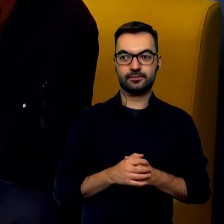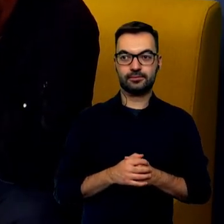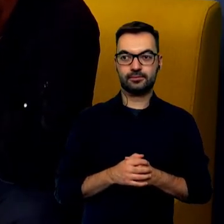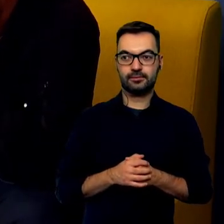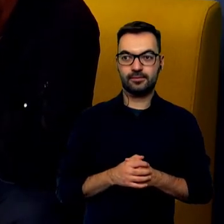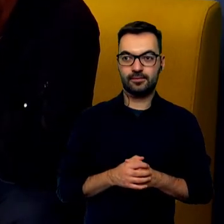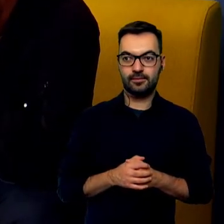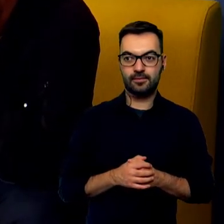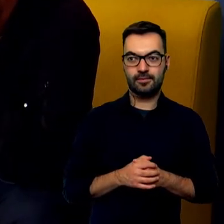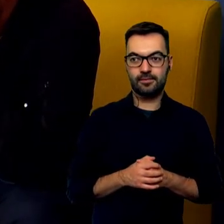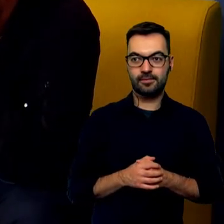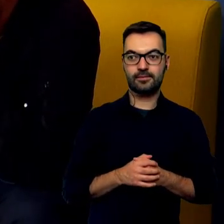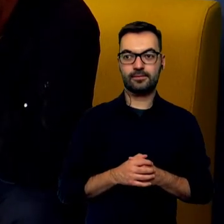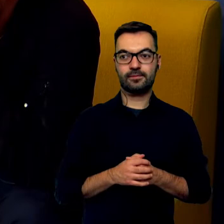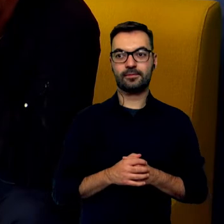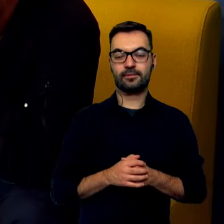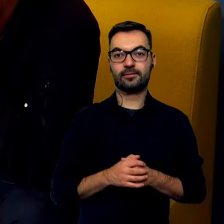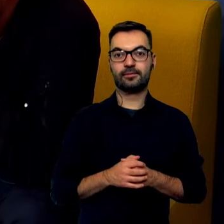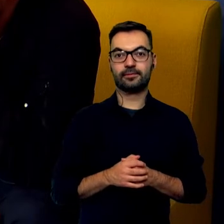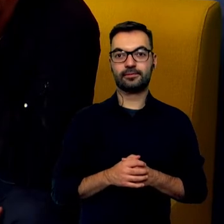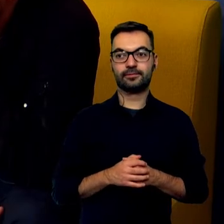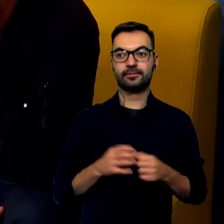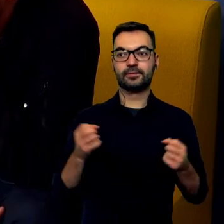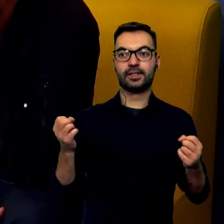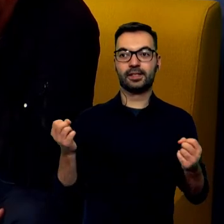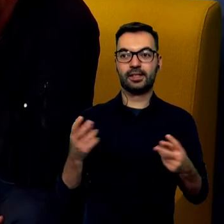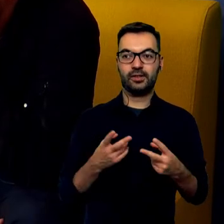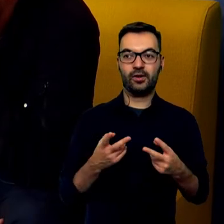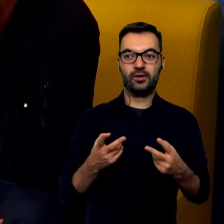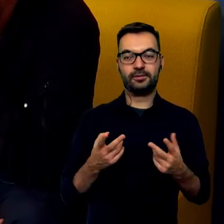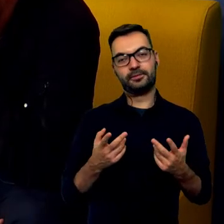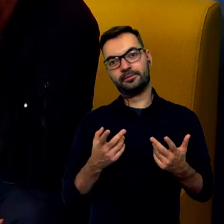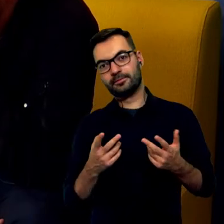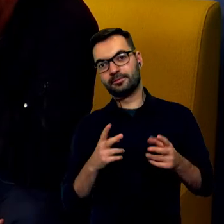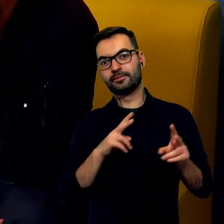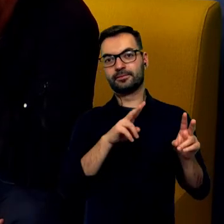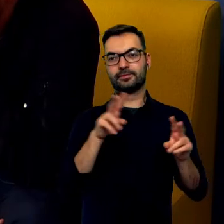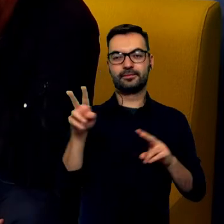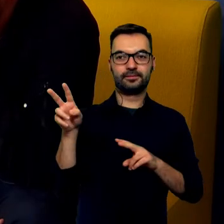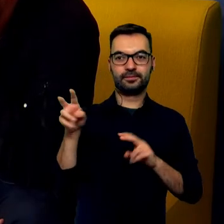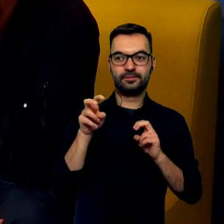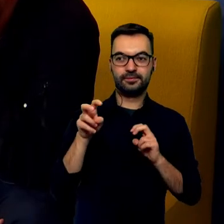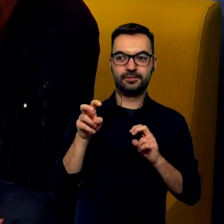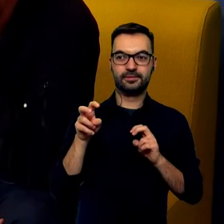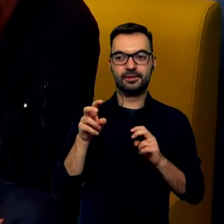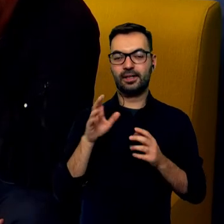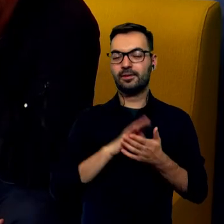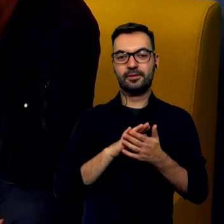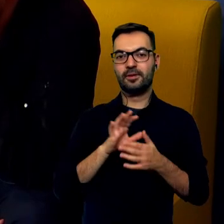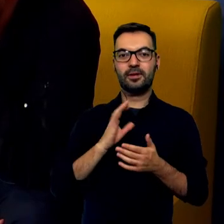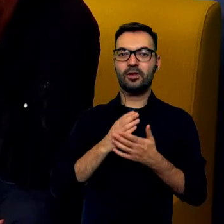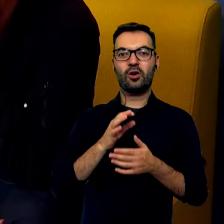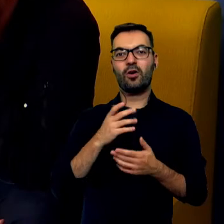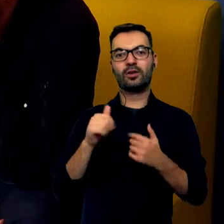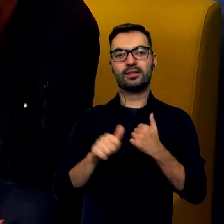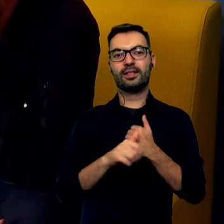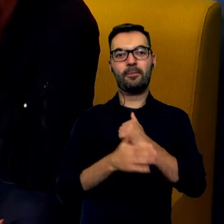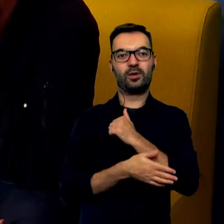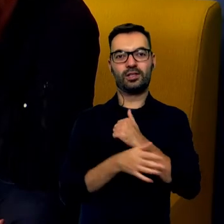i jest to. Jest to kino gdzieś zaczerpnięte nie tylko z moich